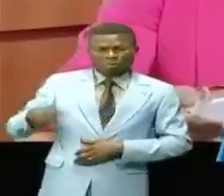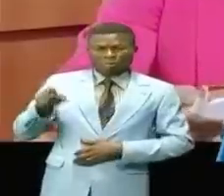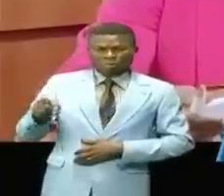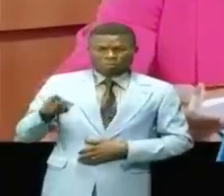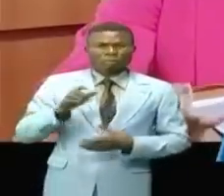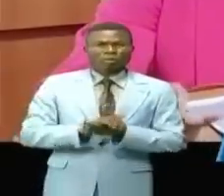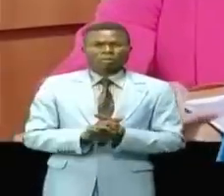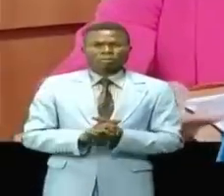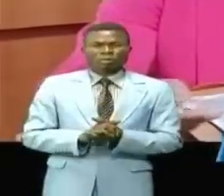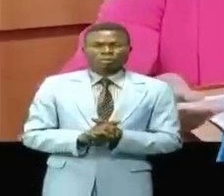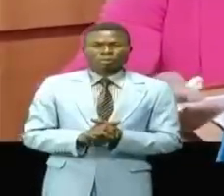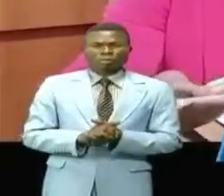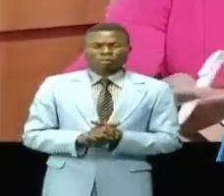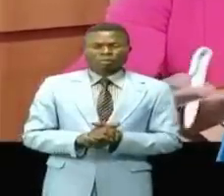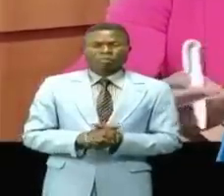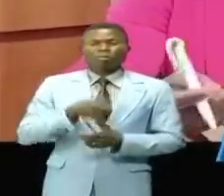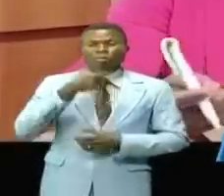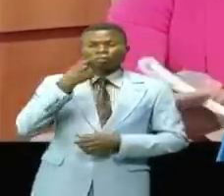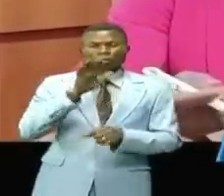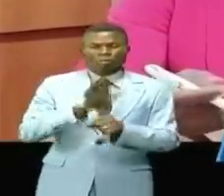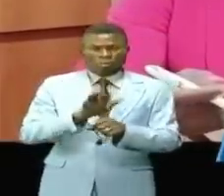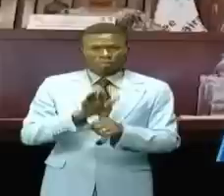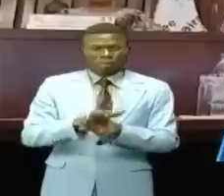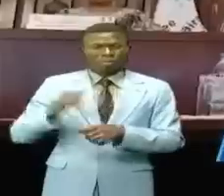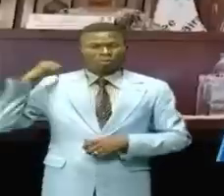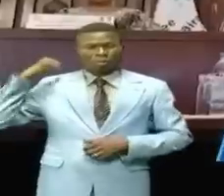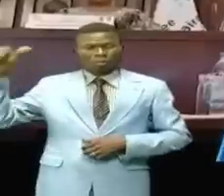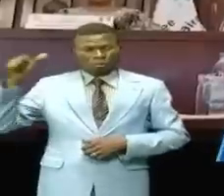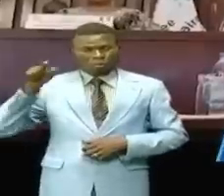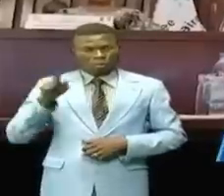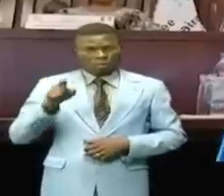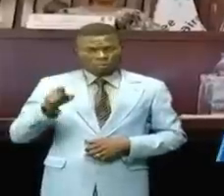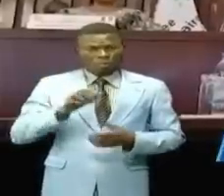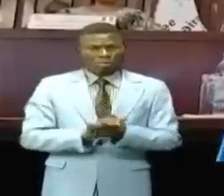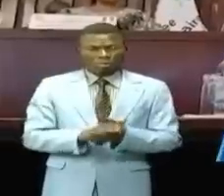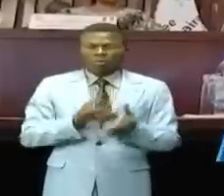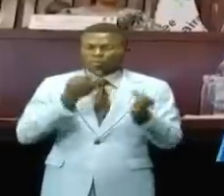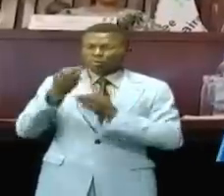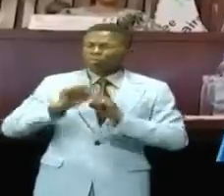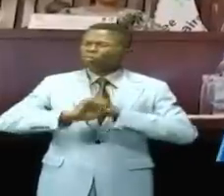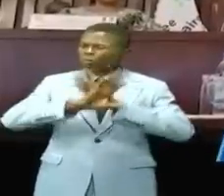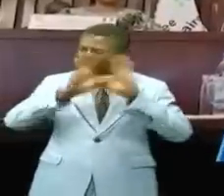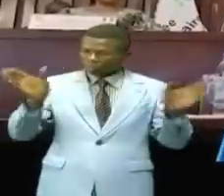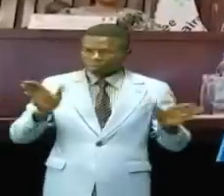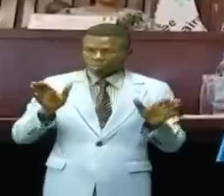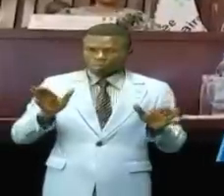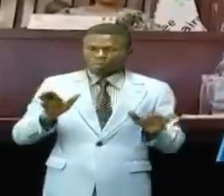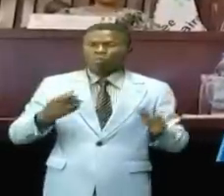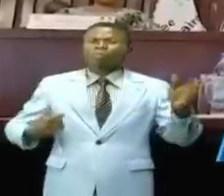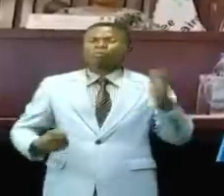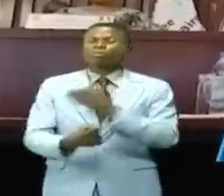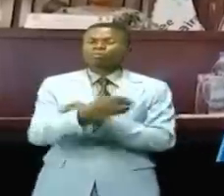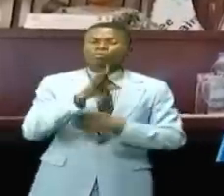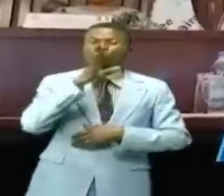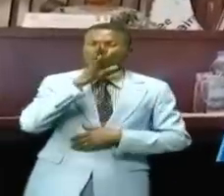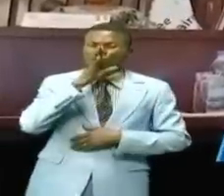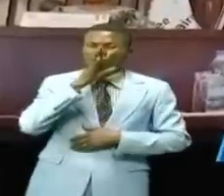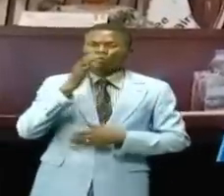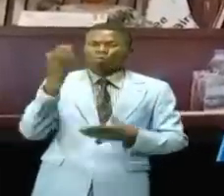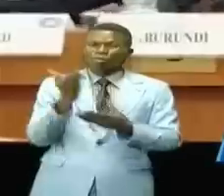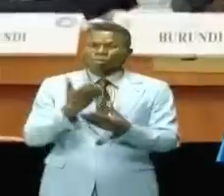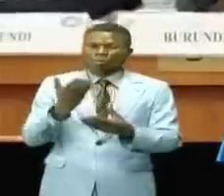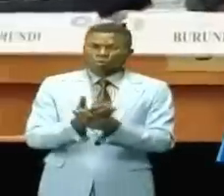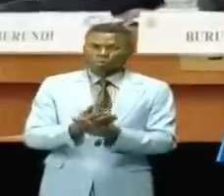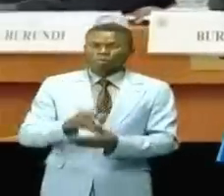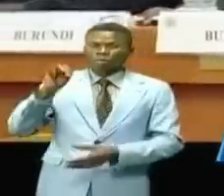Avec son verbe oratoire qu'on lui reconnaît, André Mbatabetoukoumé Sou a balayé du revers de la main les accusations de Kigali sur le dossier